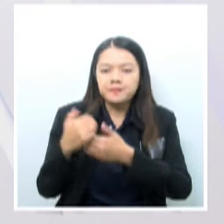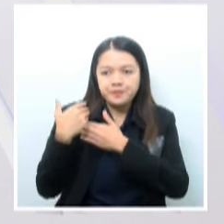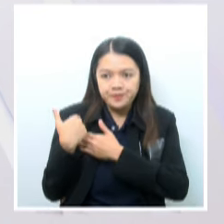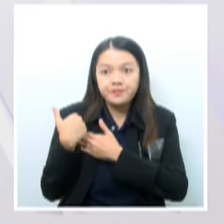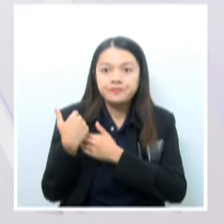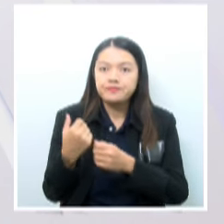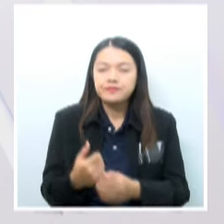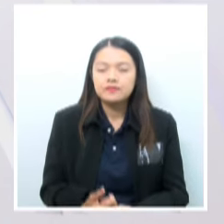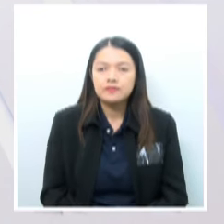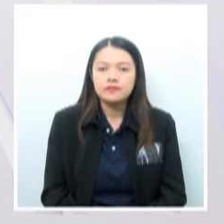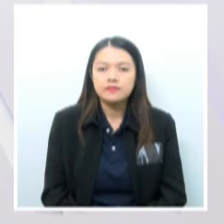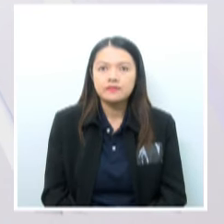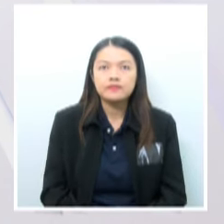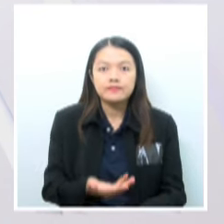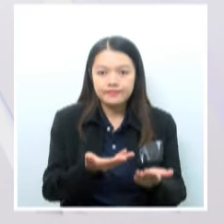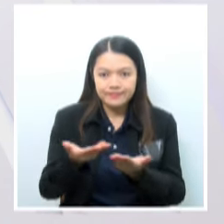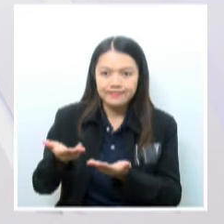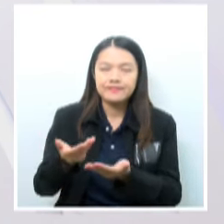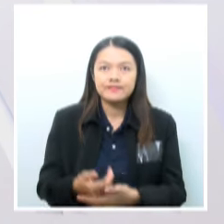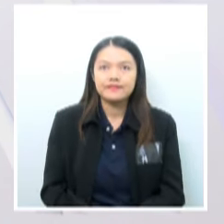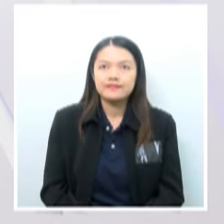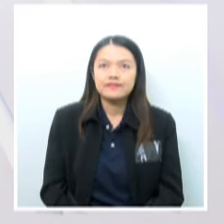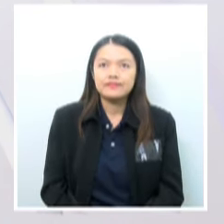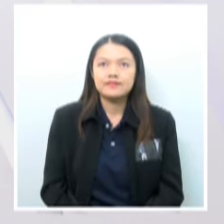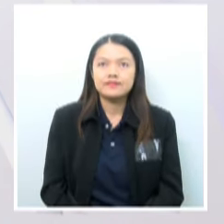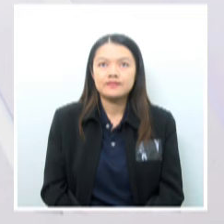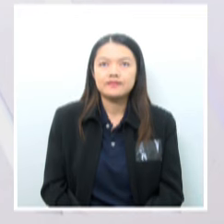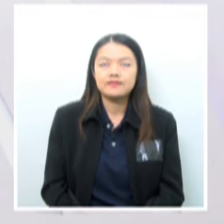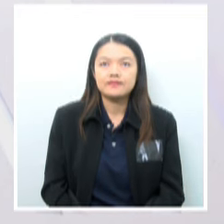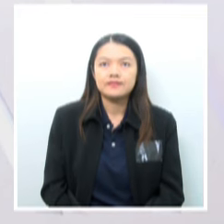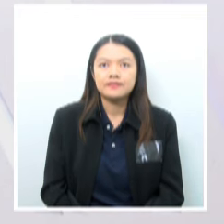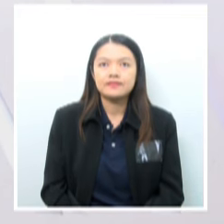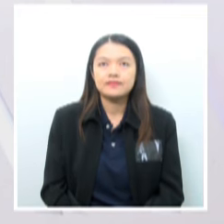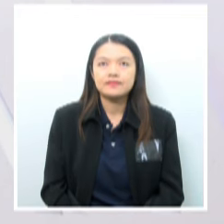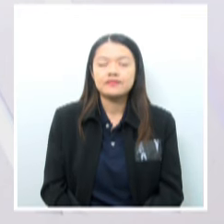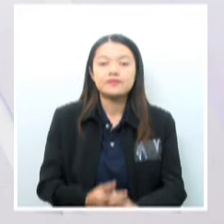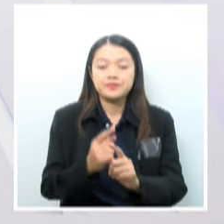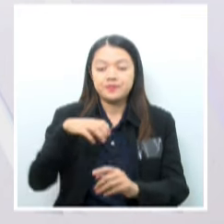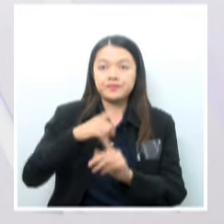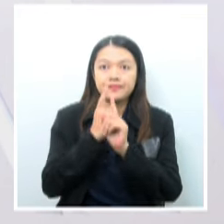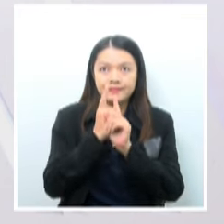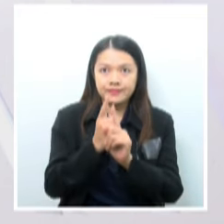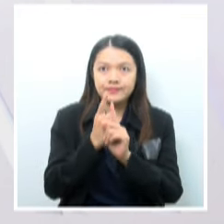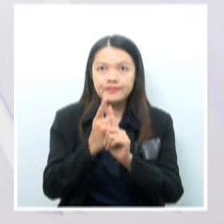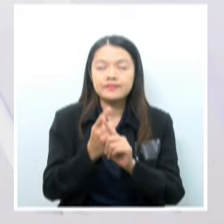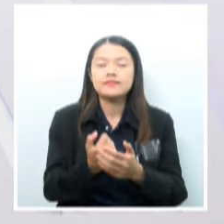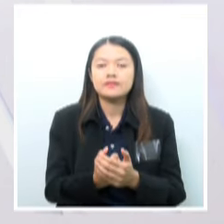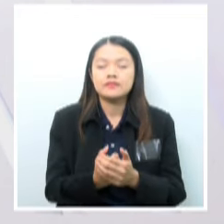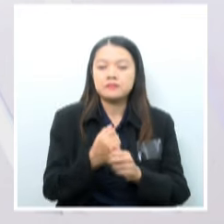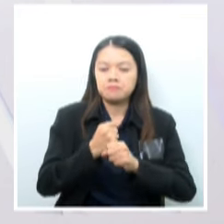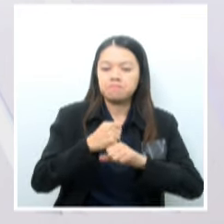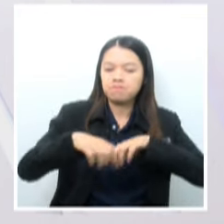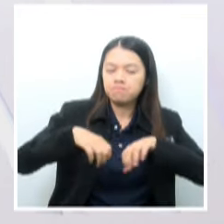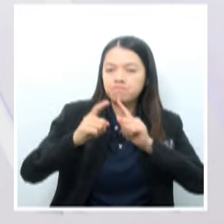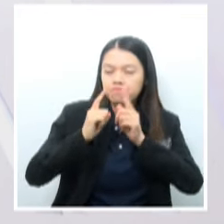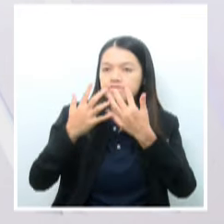เราอะค่ะก็ขอเรียนเชิญท่านผอ.ครับ ในส่วนของสำนักติดตามนะครับการที่จะประสานงานไปยังโร